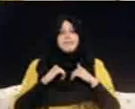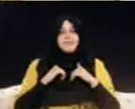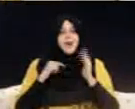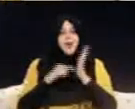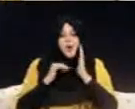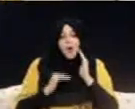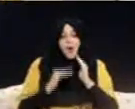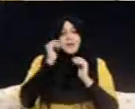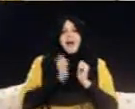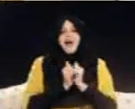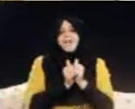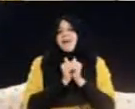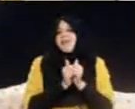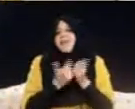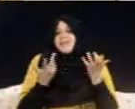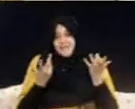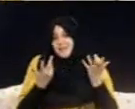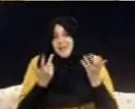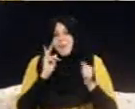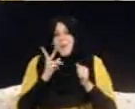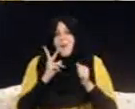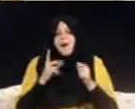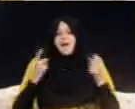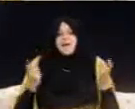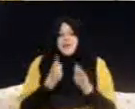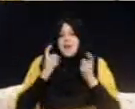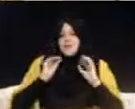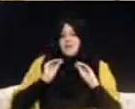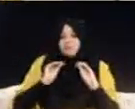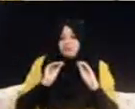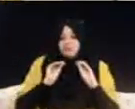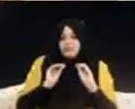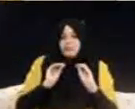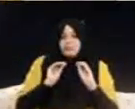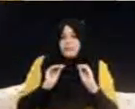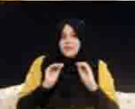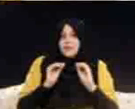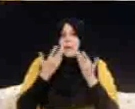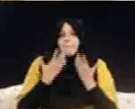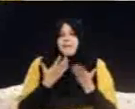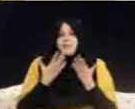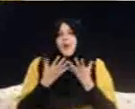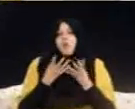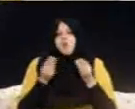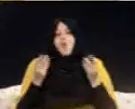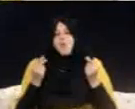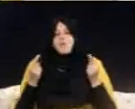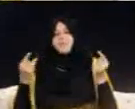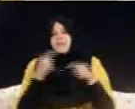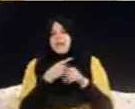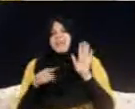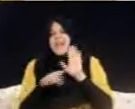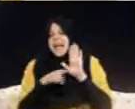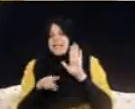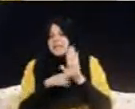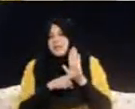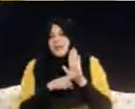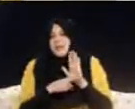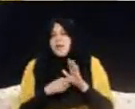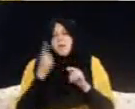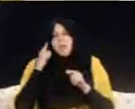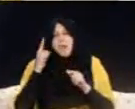تكبر معهم بيقين. وأن العملية التربوية اليوم في هذا الوقت، حيث كثرت المدمرات، مدمرات القيم،